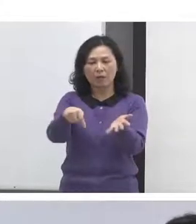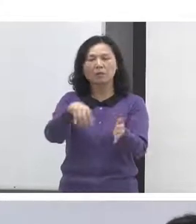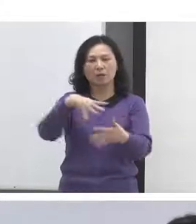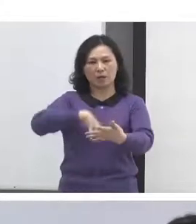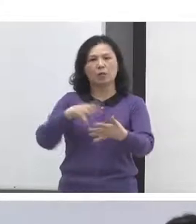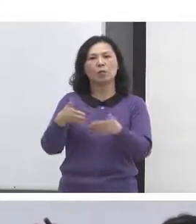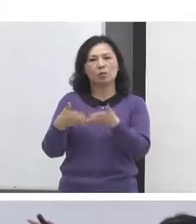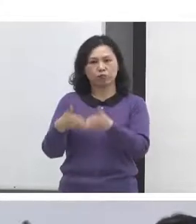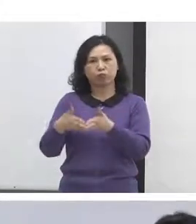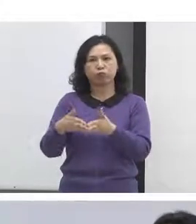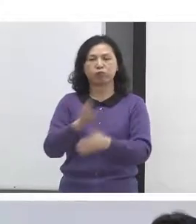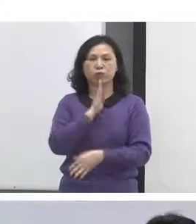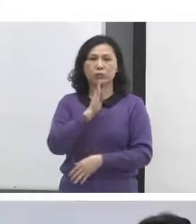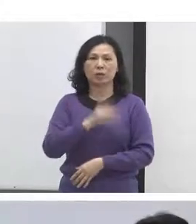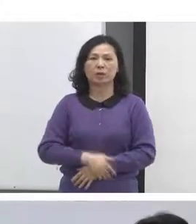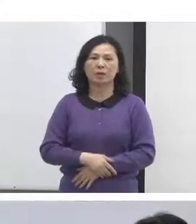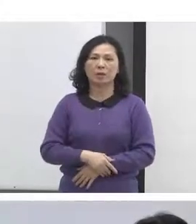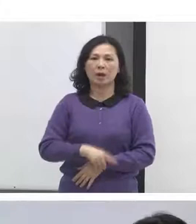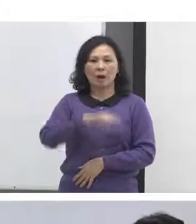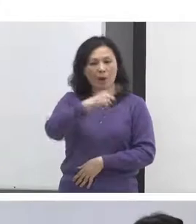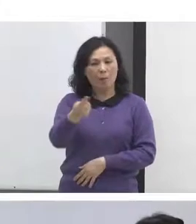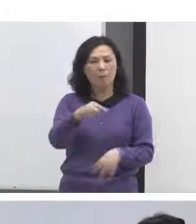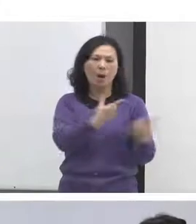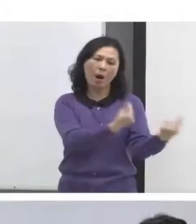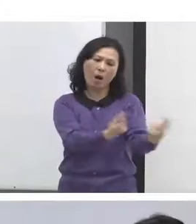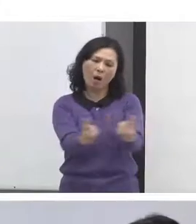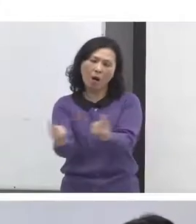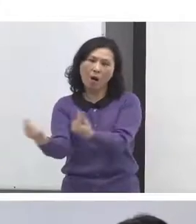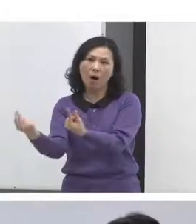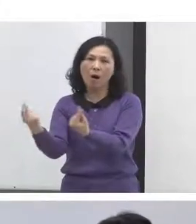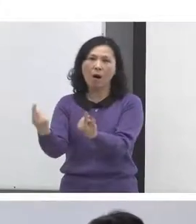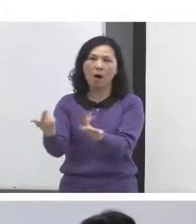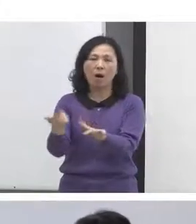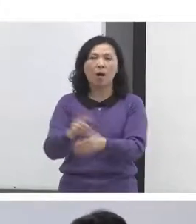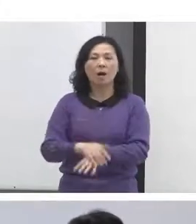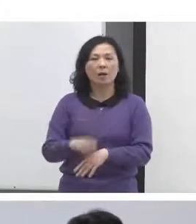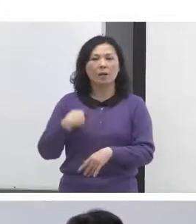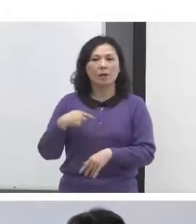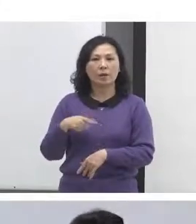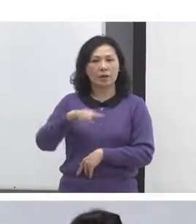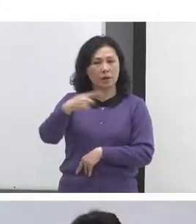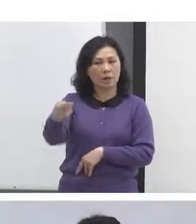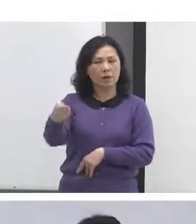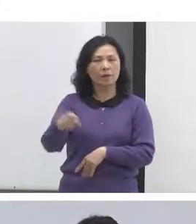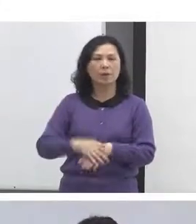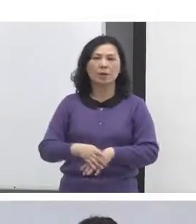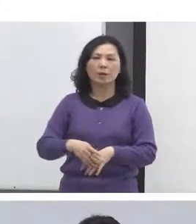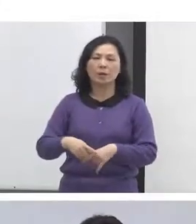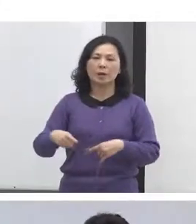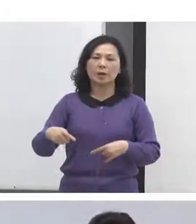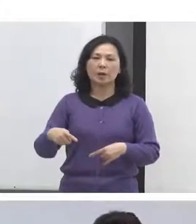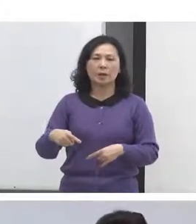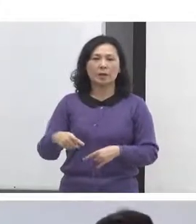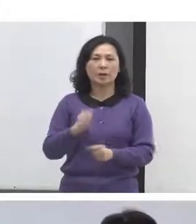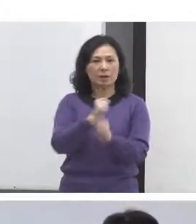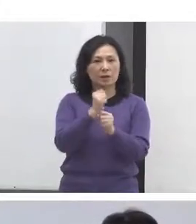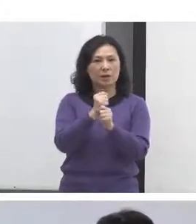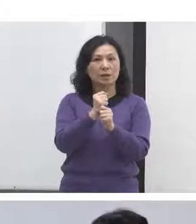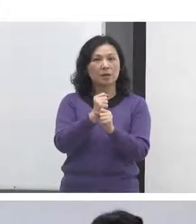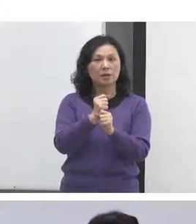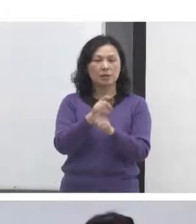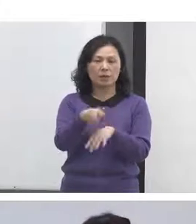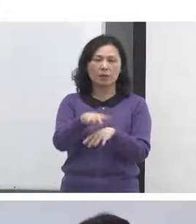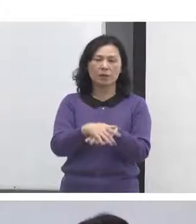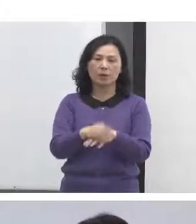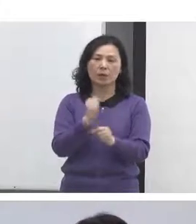来就一脉相承下嘛，后来就后面有一些开放，就是台湾讲制造者 maker， 好，就